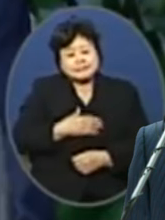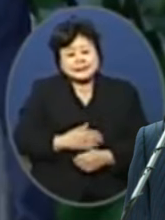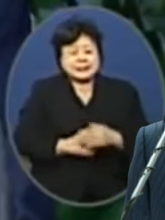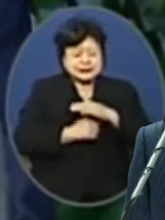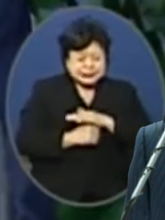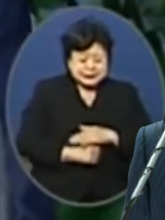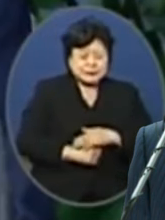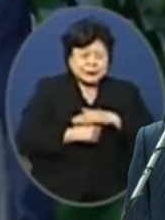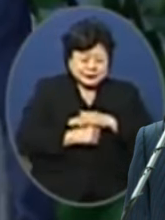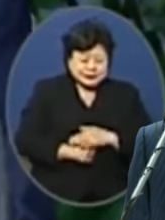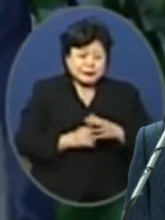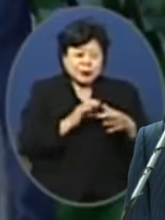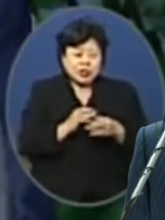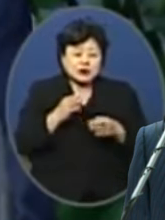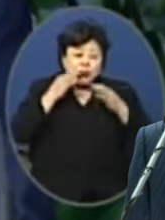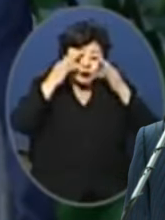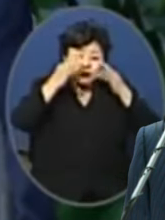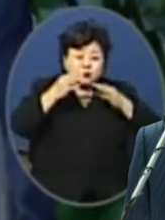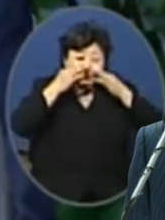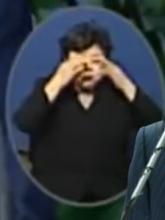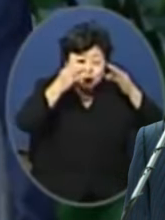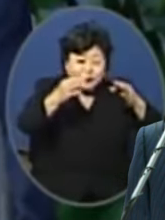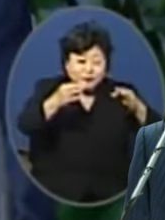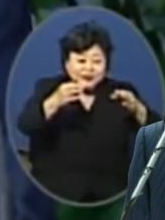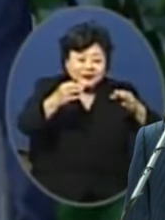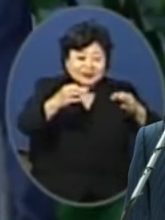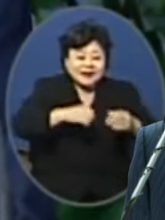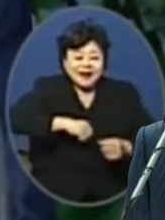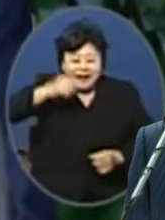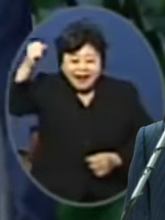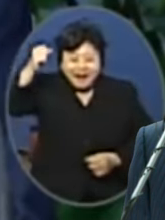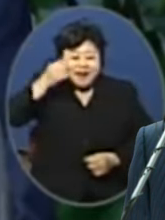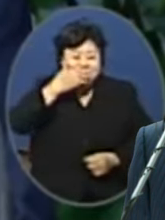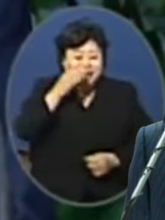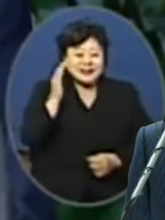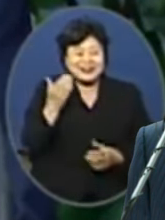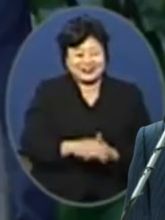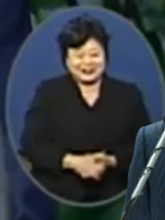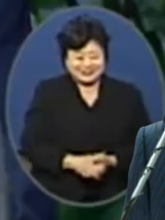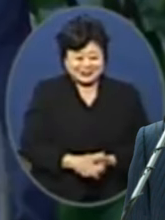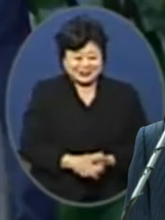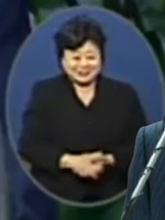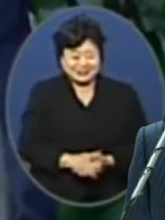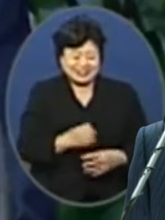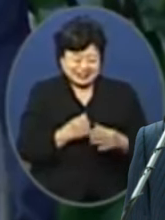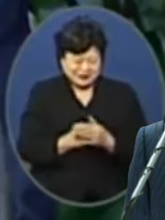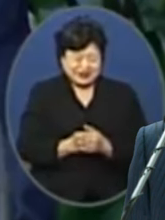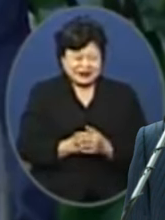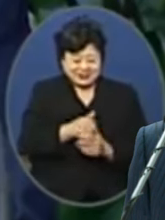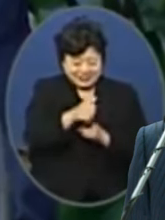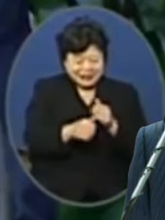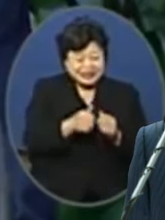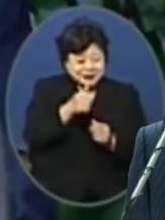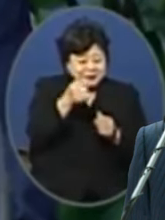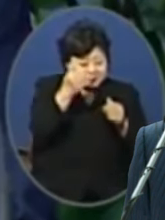참고 계속해서 노력을 하면 그게 통달하게 되는 것입니다 그러므로